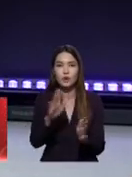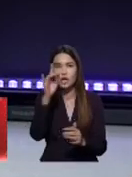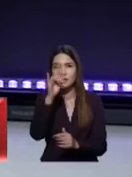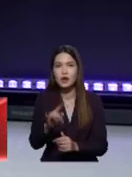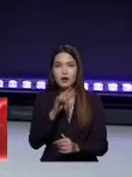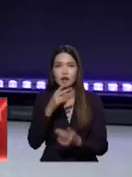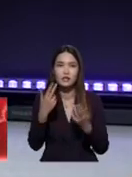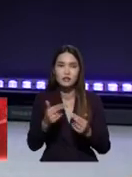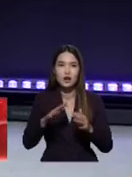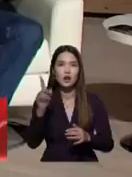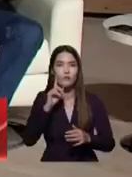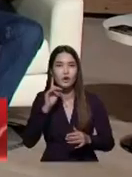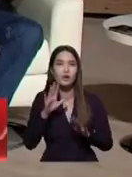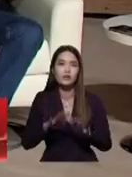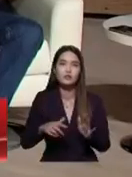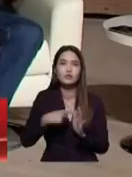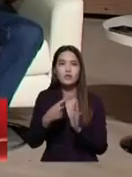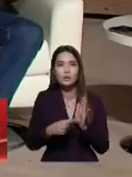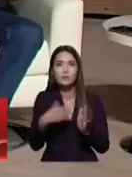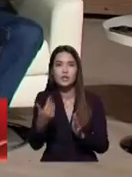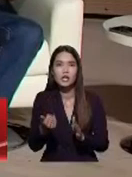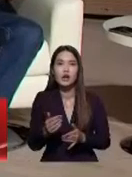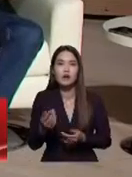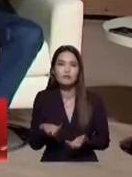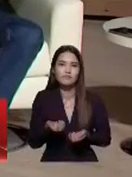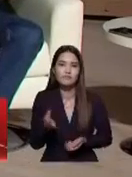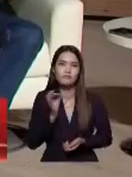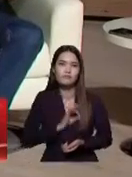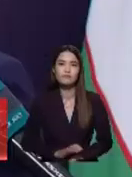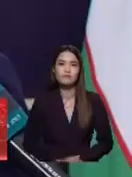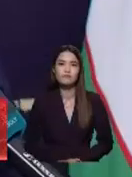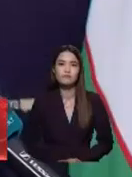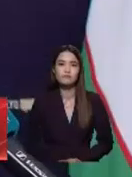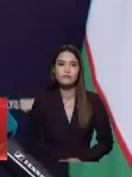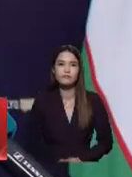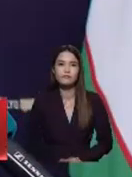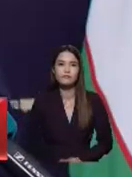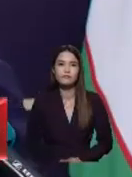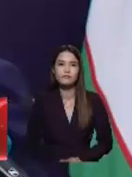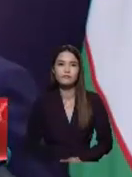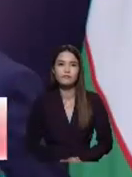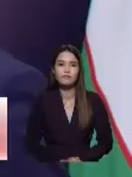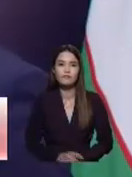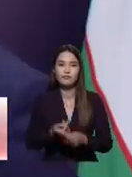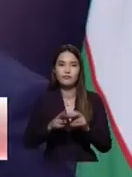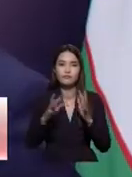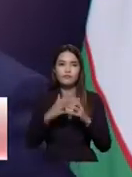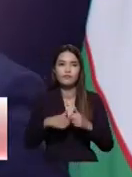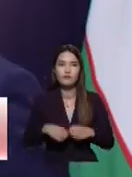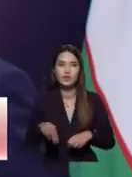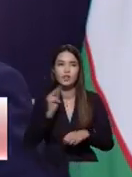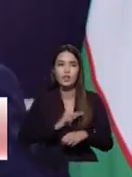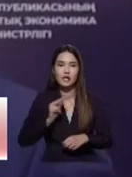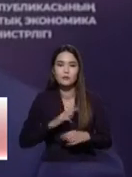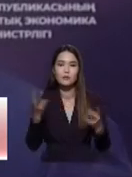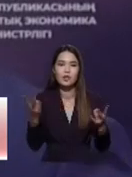Казахстане. Правда, на местах пока есть вопросы по его применению. Идет проработка преференций именно по налогам для